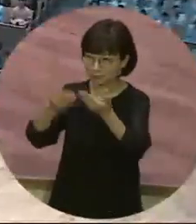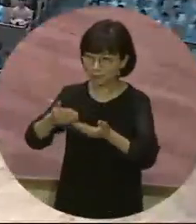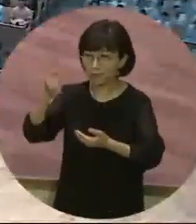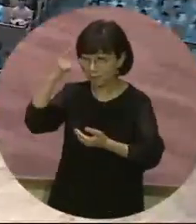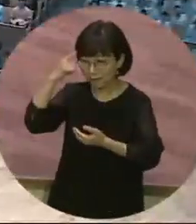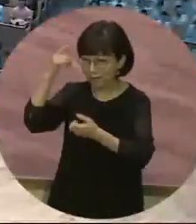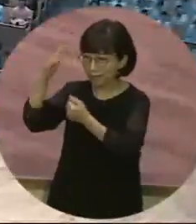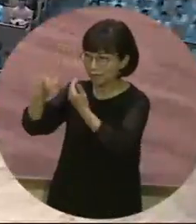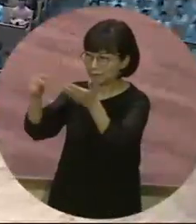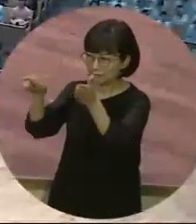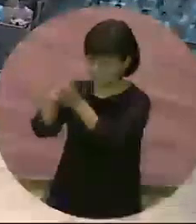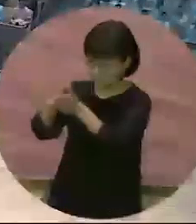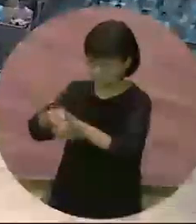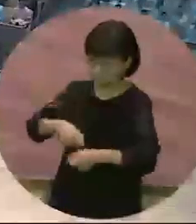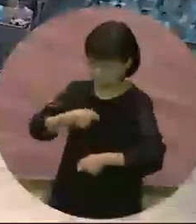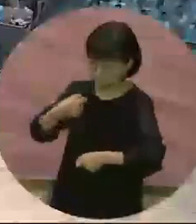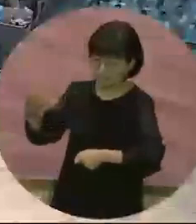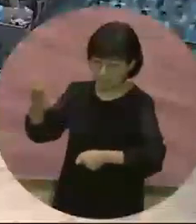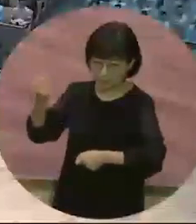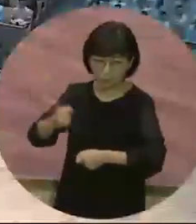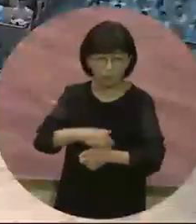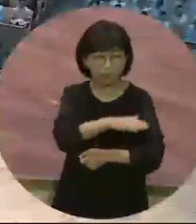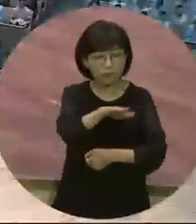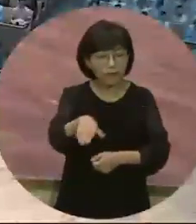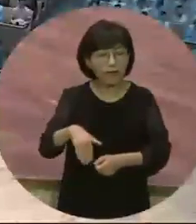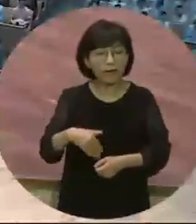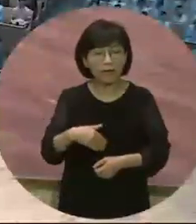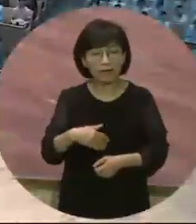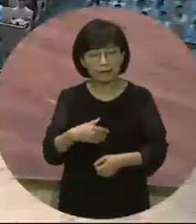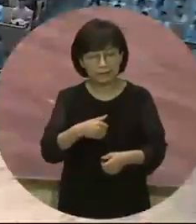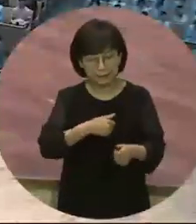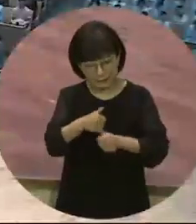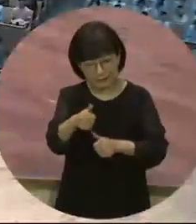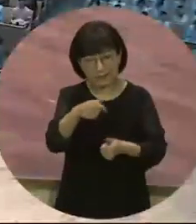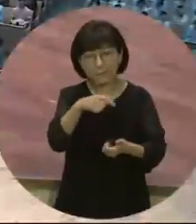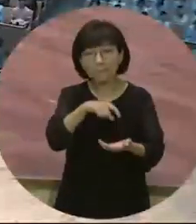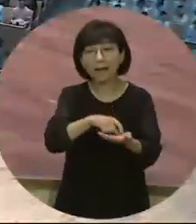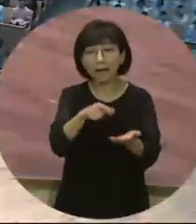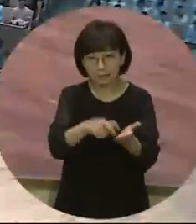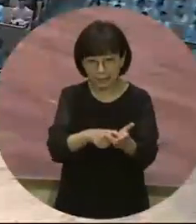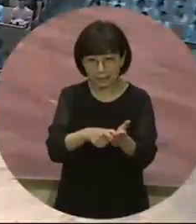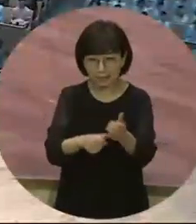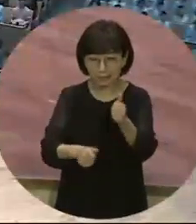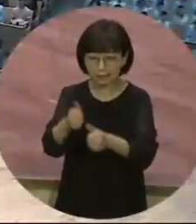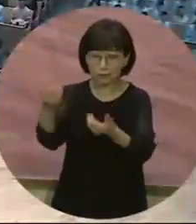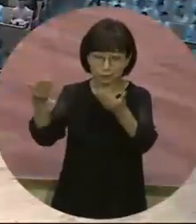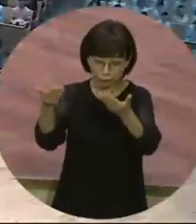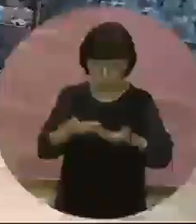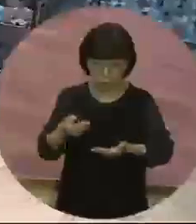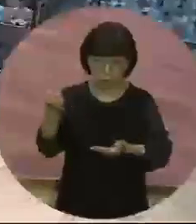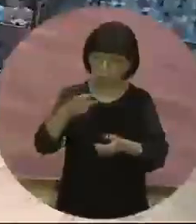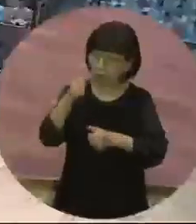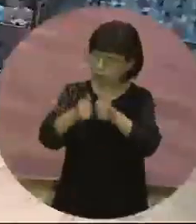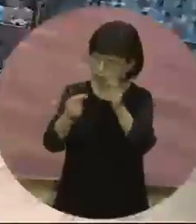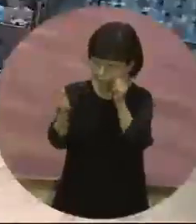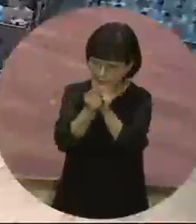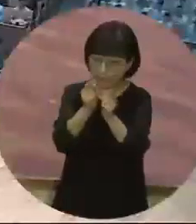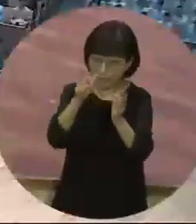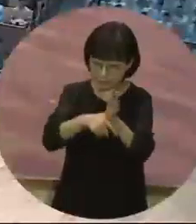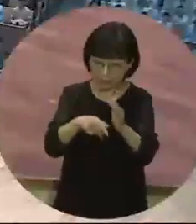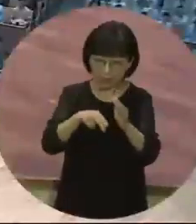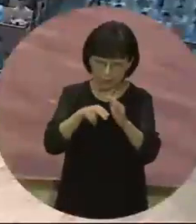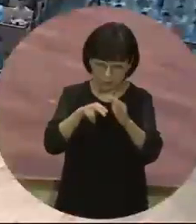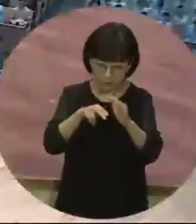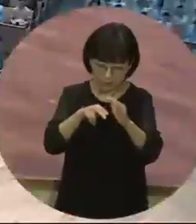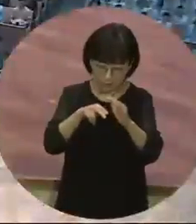너희 감당치 못할 시험당함을 허락지 않으시고 시험당할 점에 또한 피할 길을 사 너희로 능히 감당하게 하시느니라.